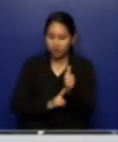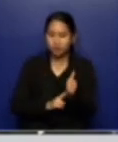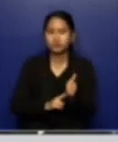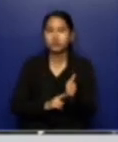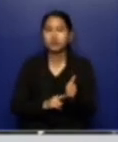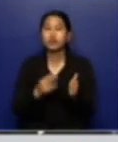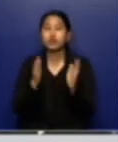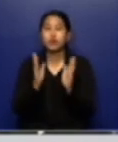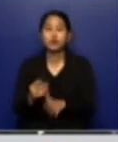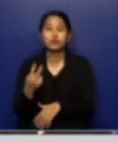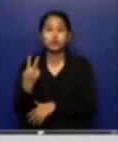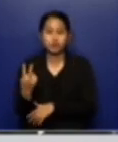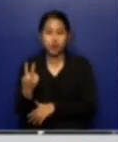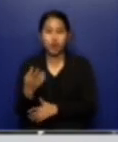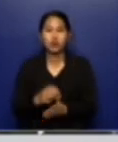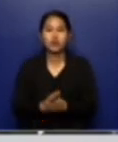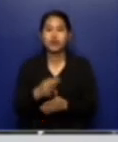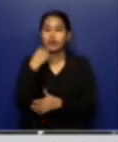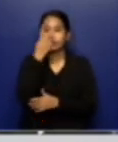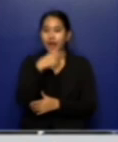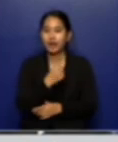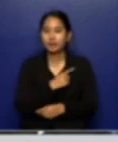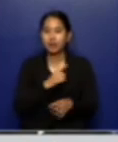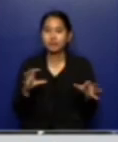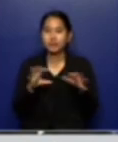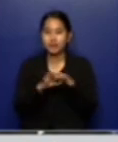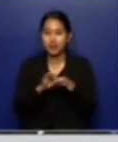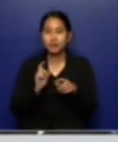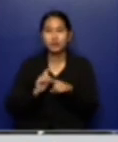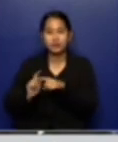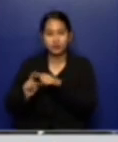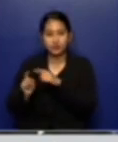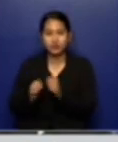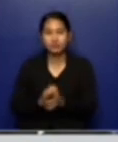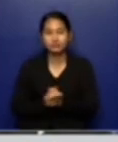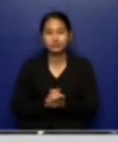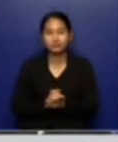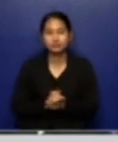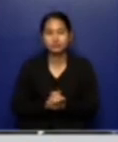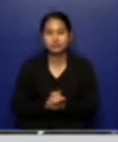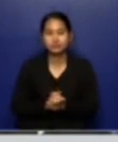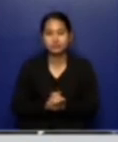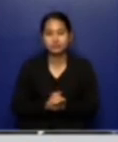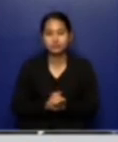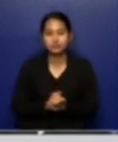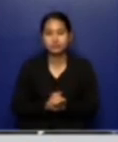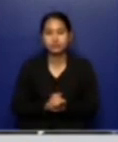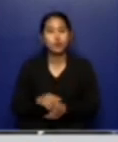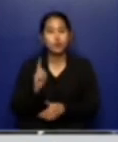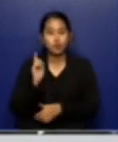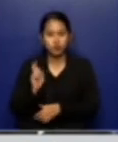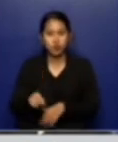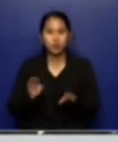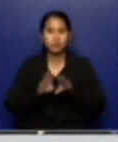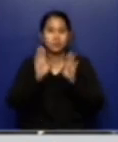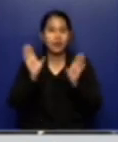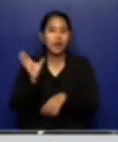านแล้วก็ส่วนที่เกี่ยวข้องโดยเฉพาะอย่างยิ่งสำนักงบประมาณคุณต้องฟังค